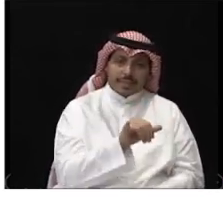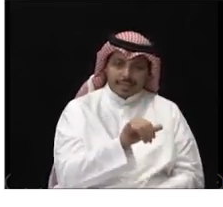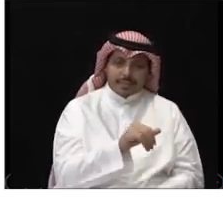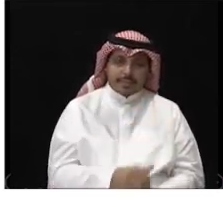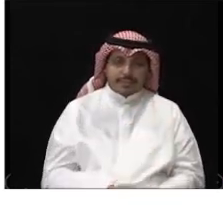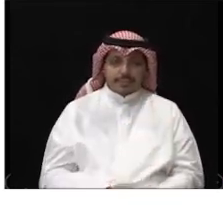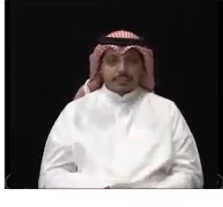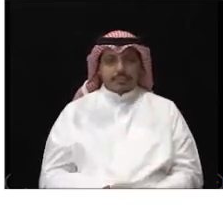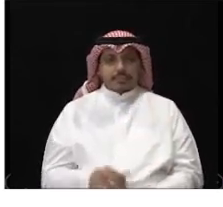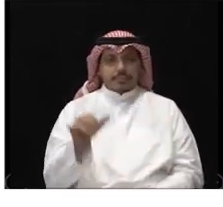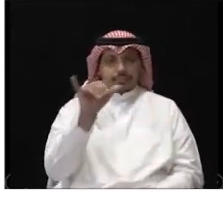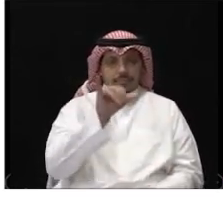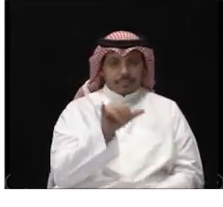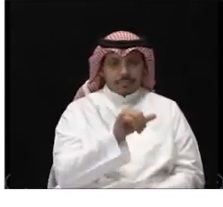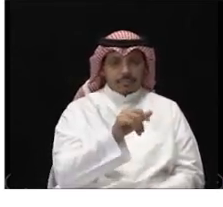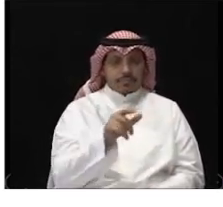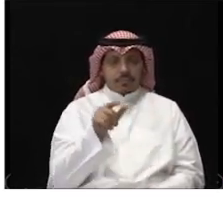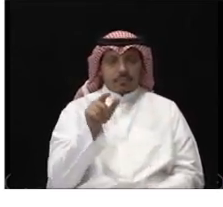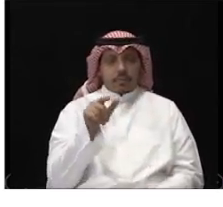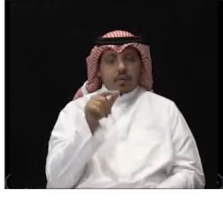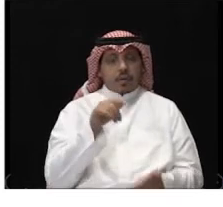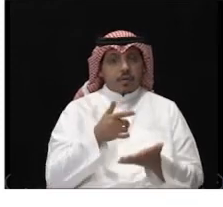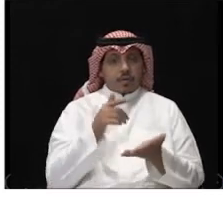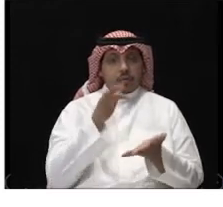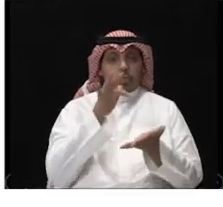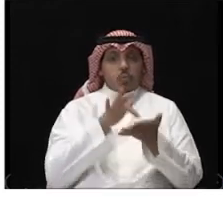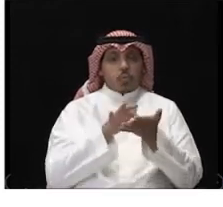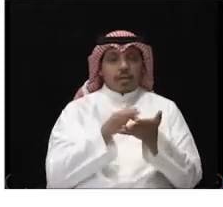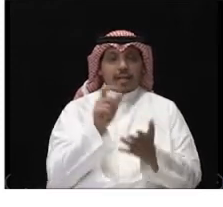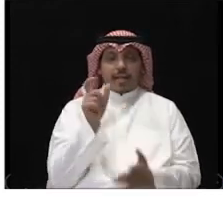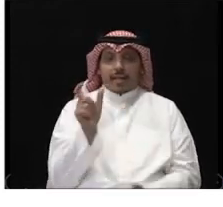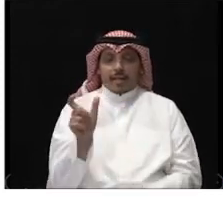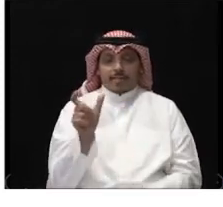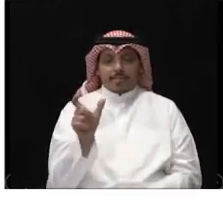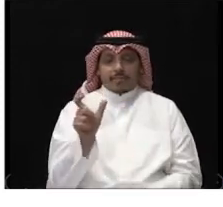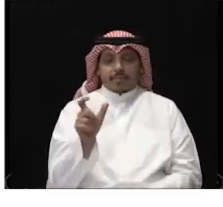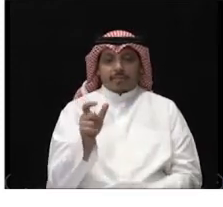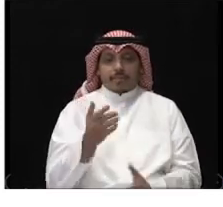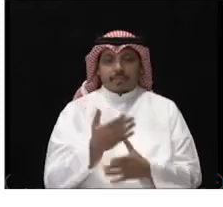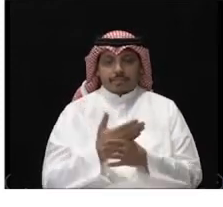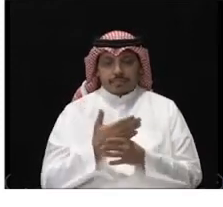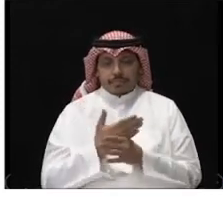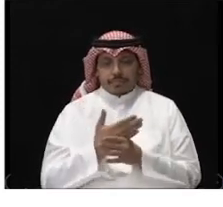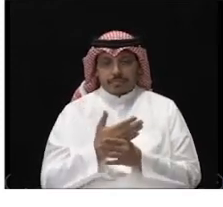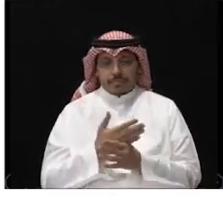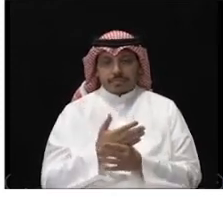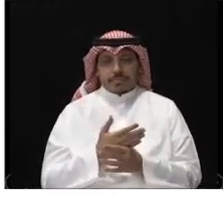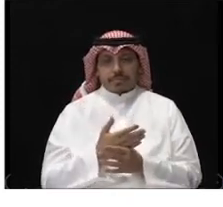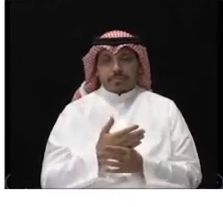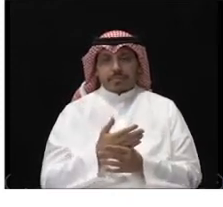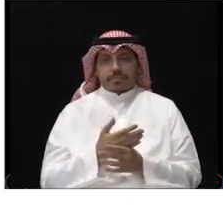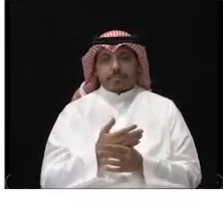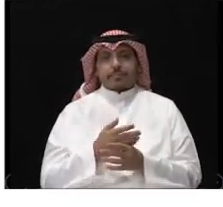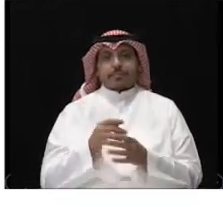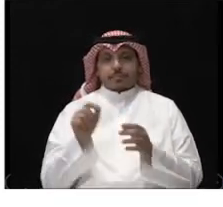آخر الكلمة؟ أحسنتم، في وسط الكلمة. لماذا؟ لأن لها يدين، يد يمين ويد يسار،